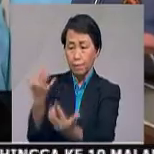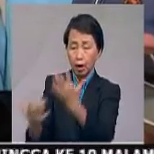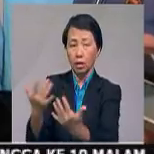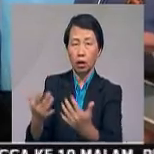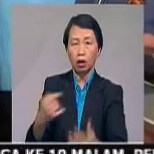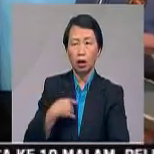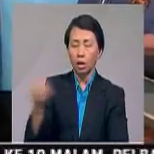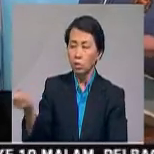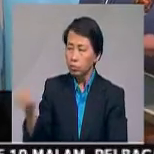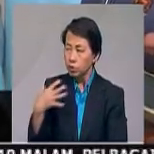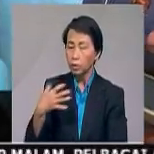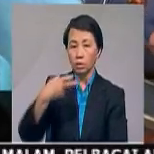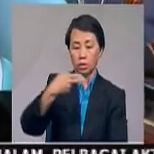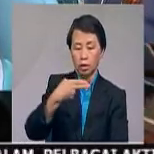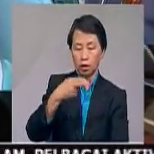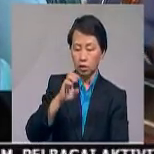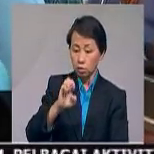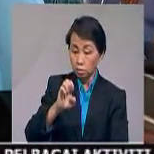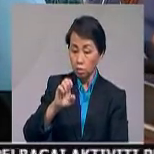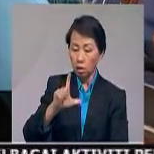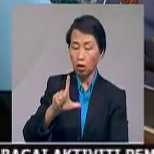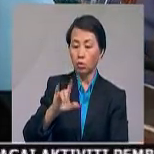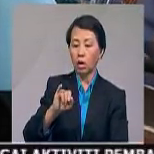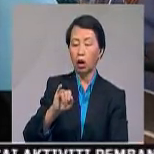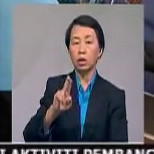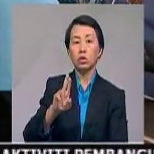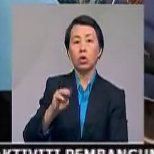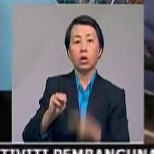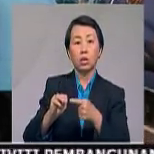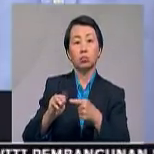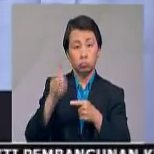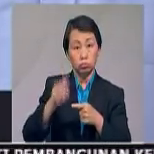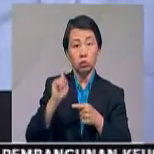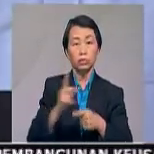helium adalah salah satu daripada bahan yang mesti kita jaga-jaga.